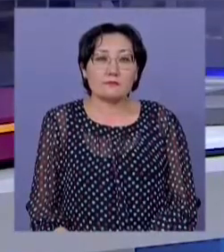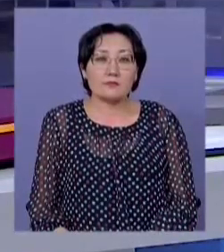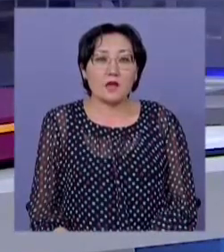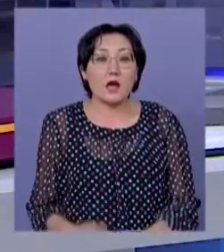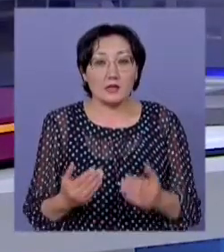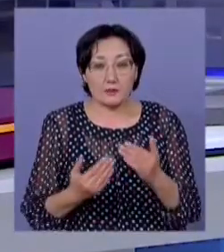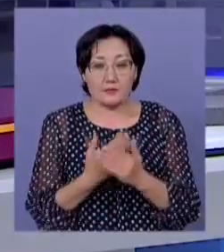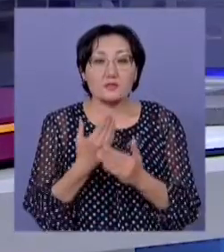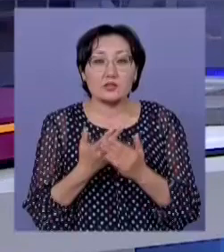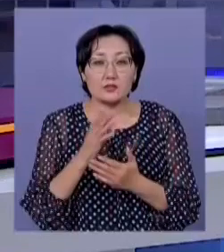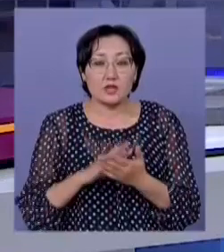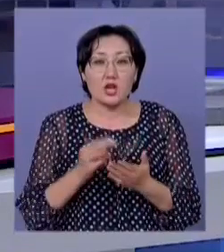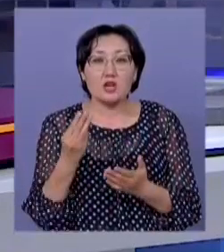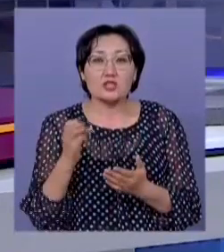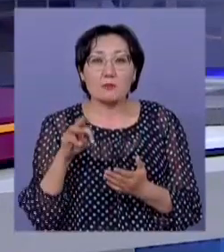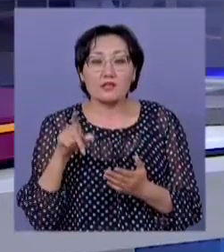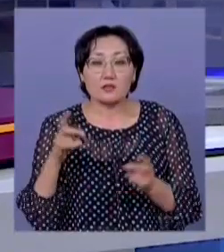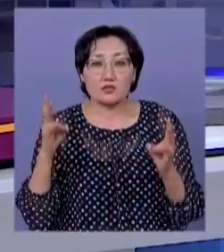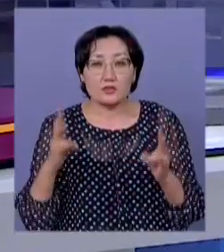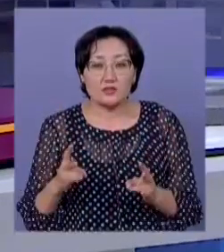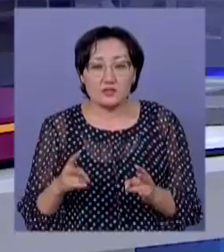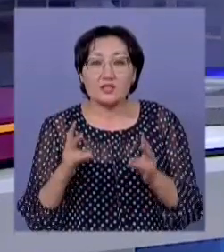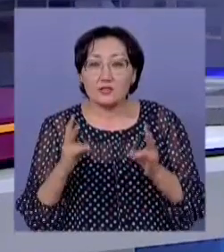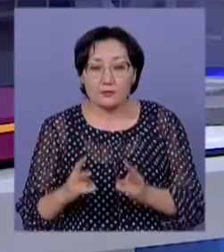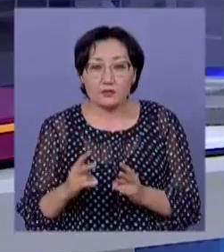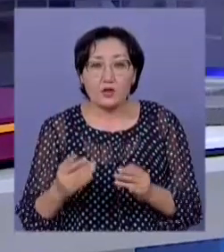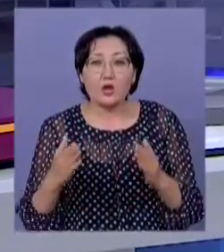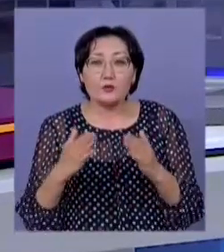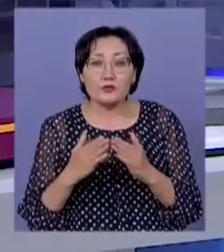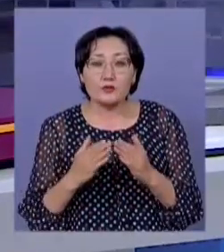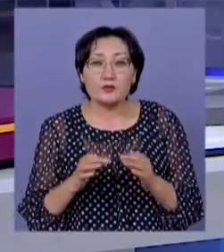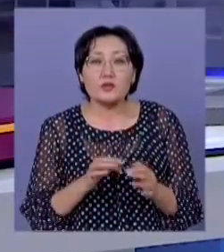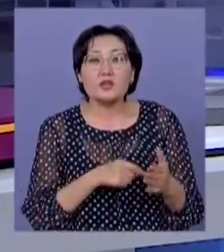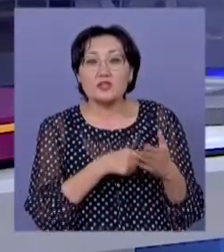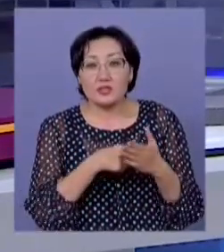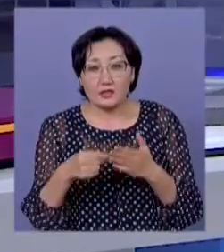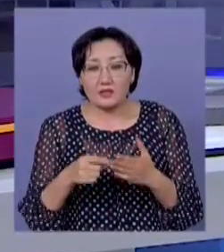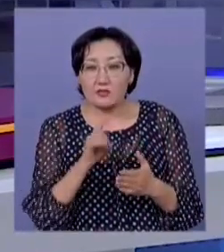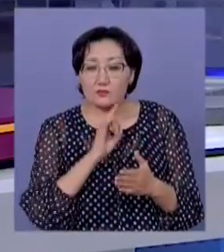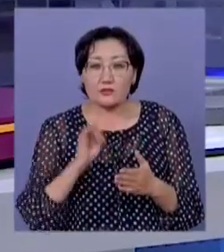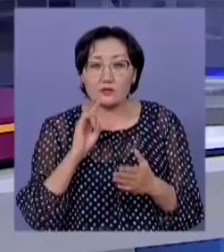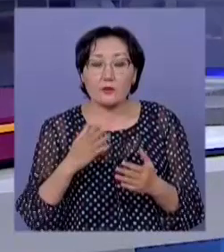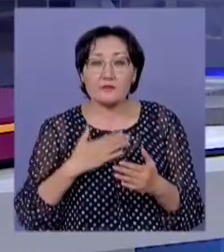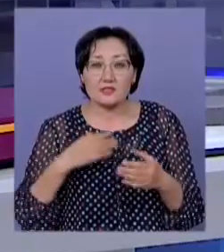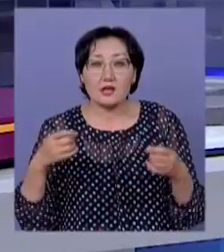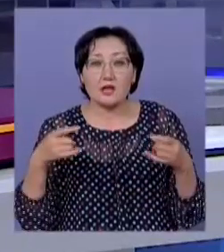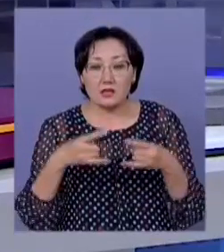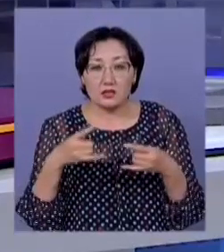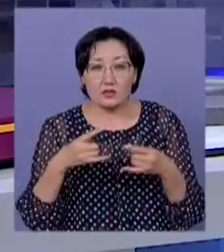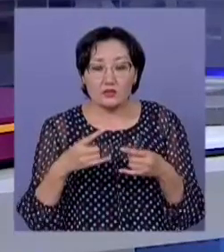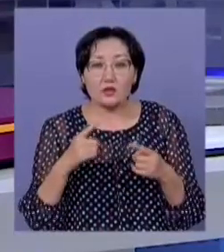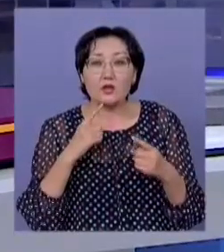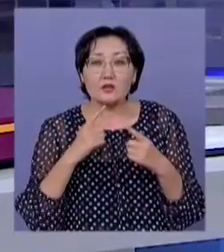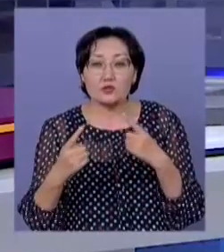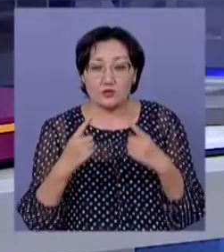Хабарымыз жалғастырамыз. Шамалғандағы апаттан зардап шегіп, үйіне шыққан Эльмира Жәнібекова біздің арнаға эксклюзивті